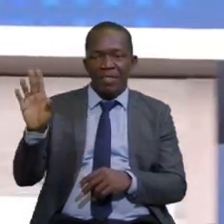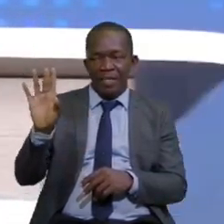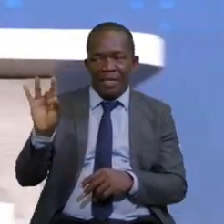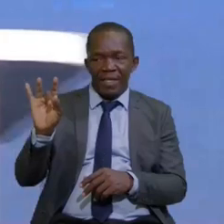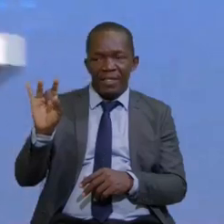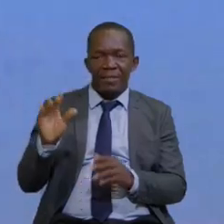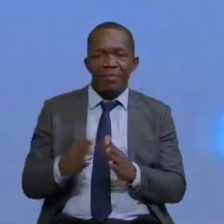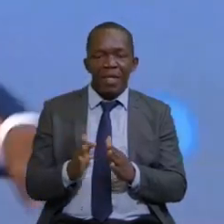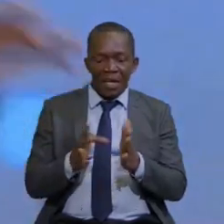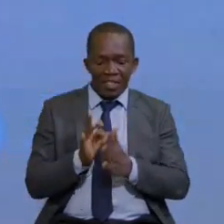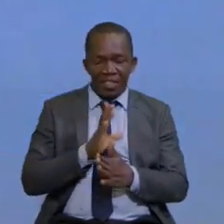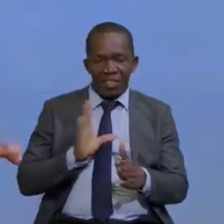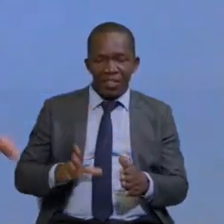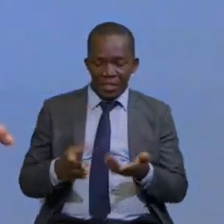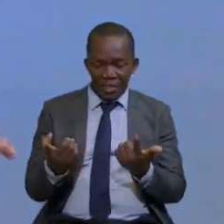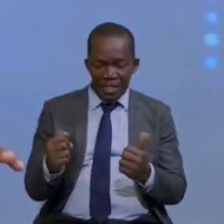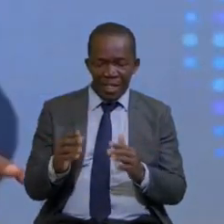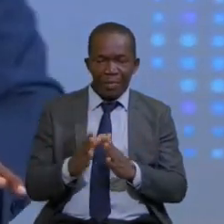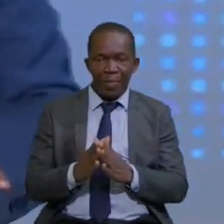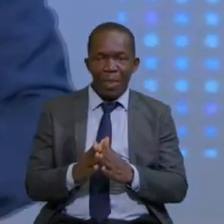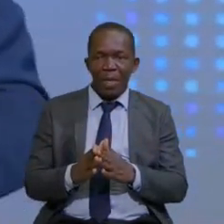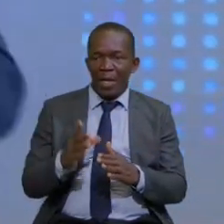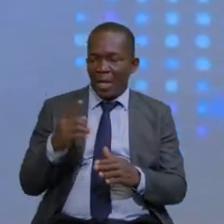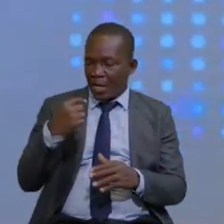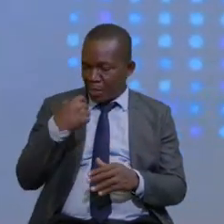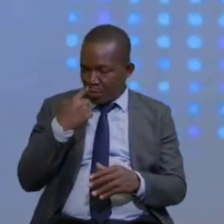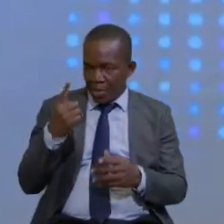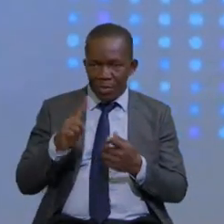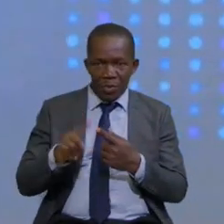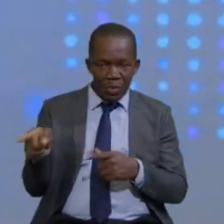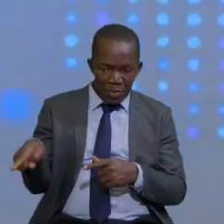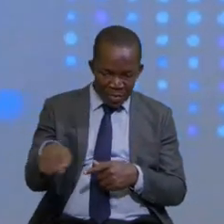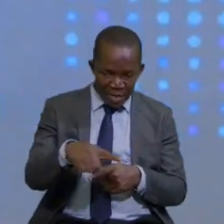Jésus s'approcha et leur parla.